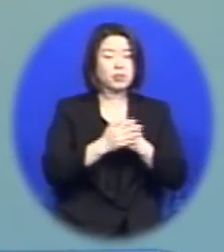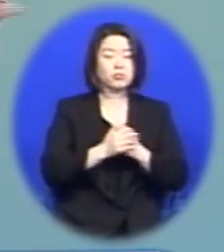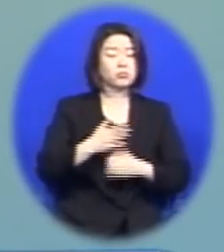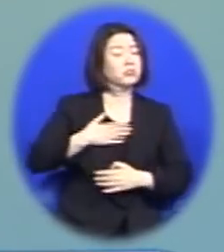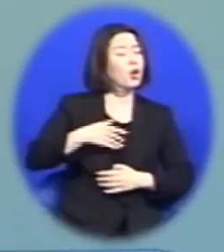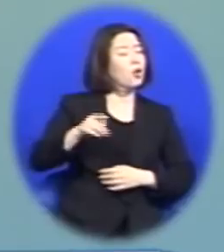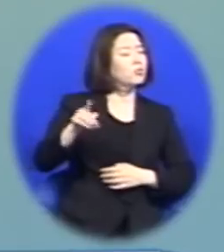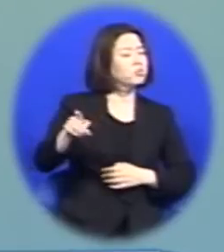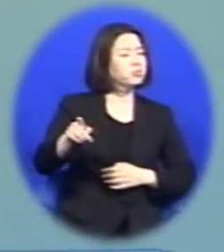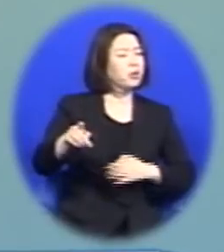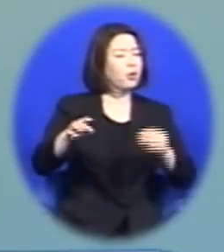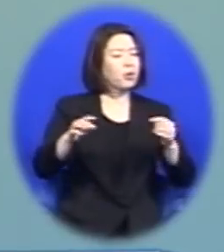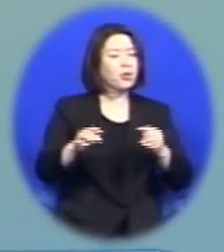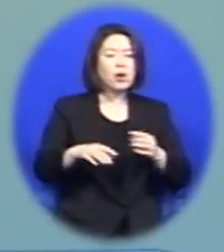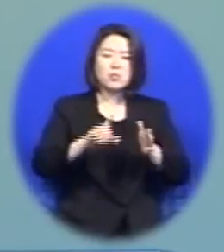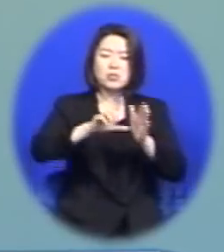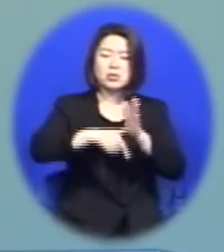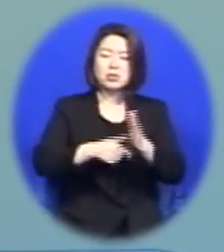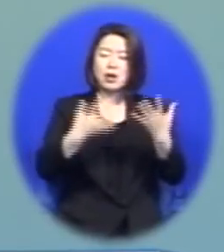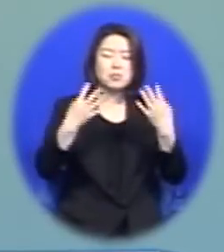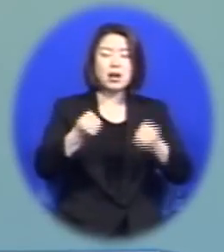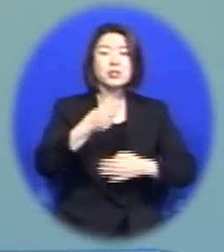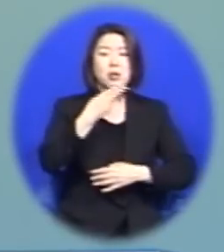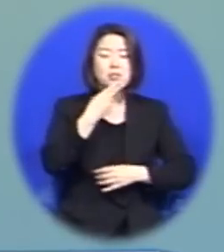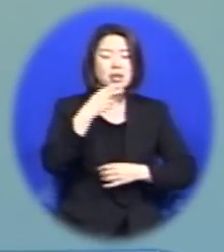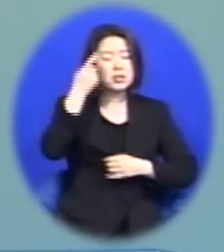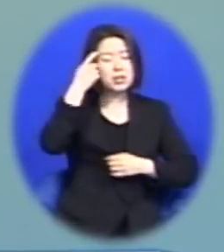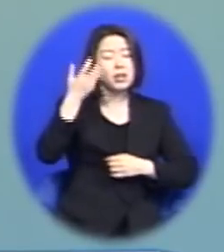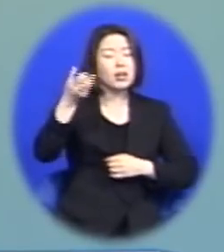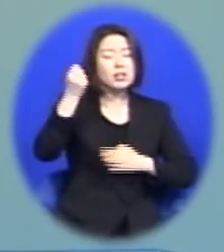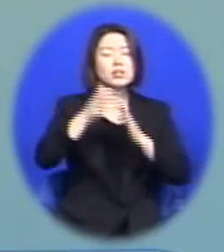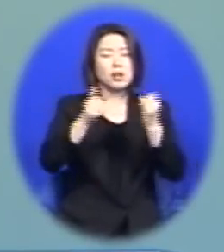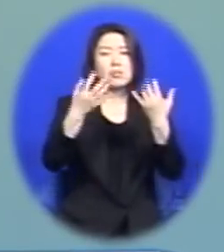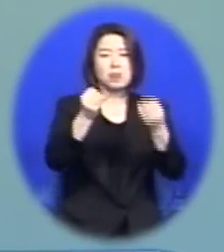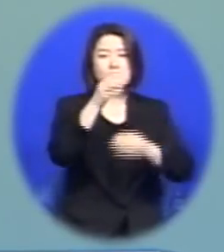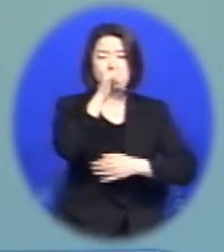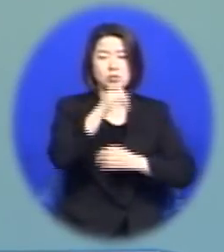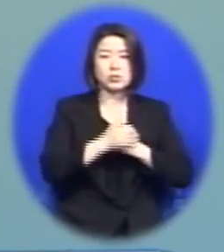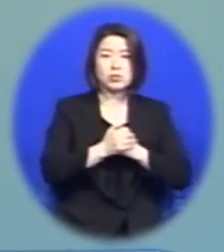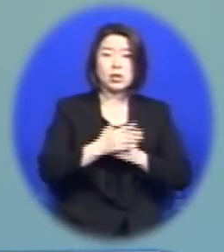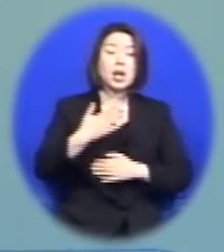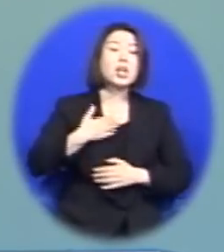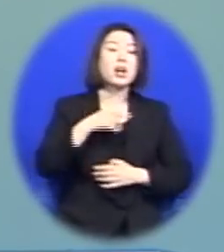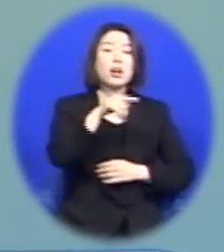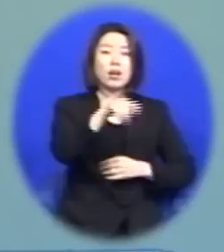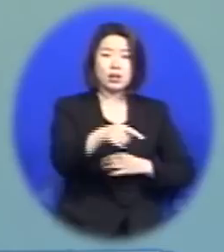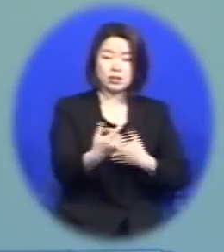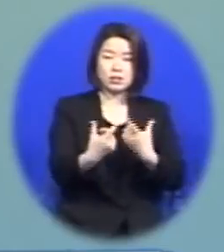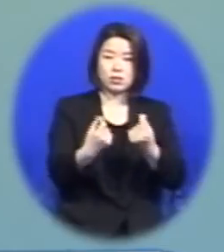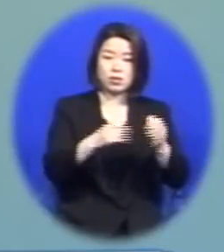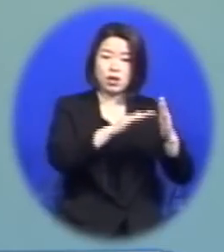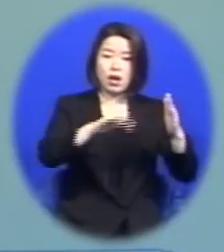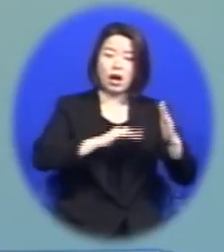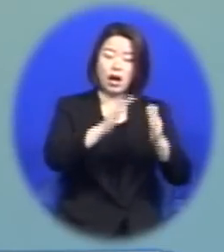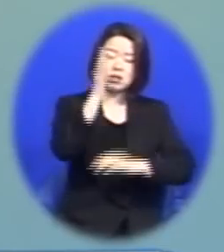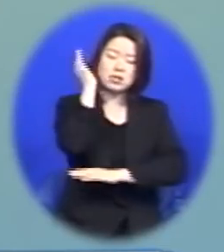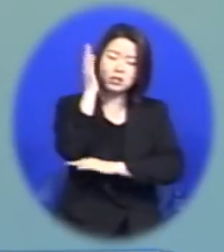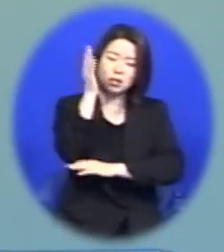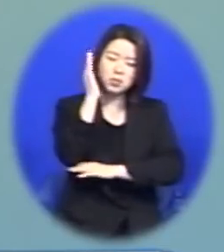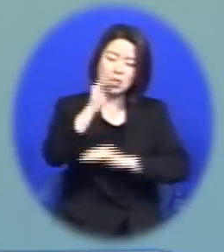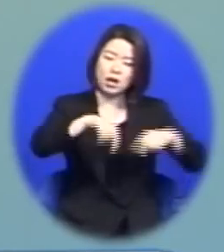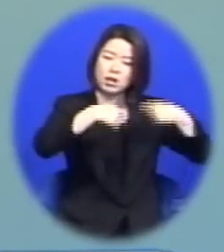나는 그런 한가한 사람 아닙니다 그런 생각하는 분들이 있으세요 제가 그런 가정 세미나 참석할 정도로 제가 한다 한 줄